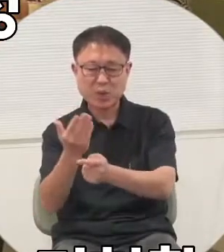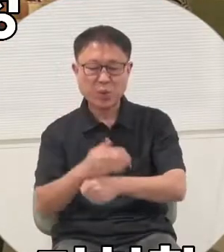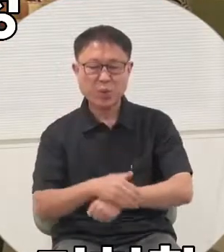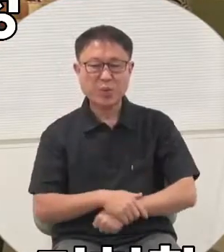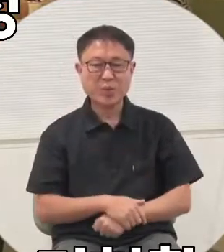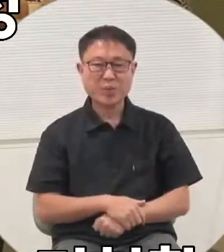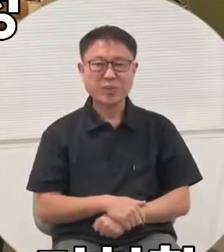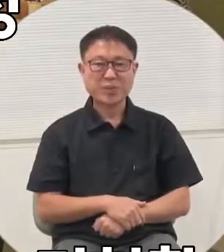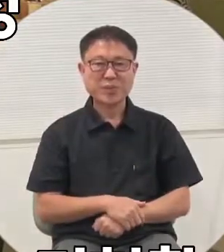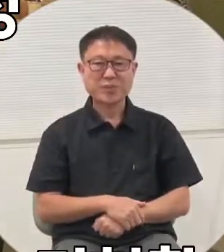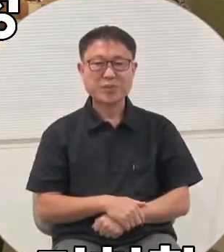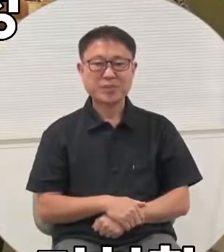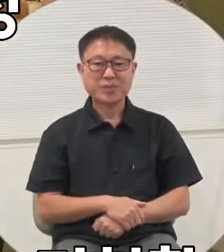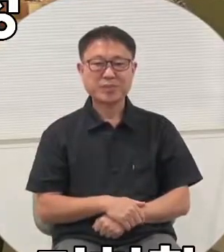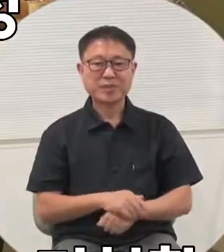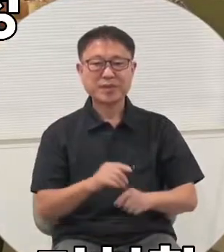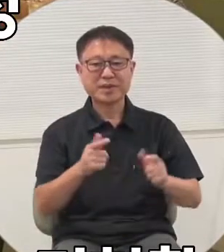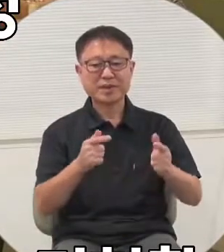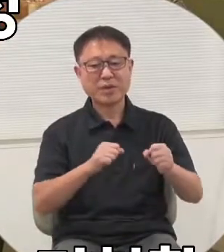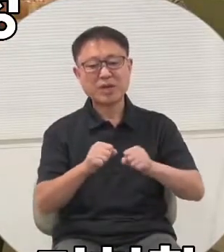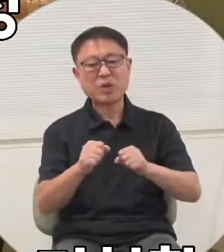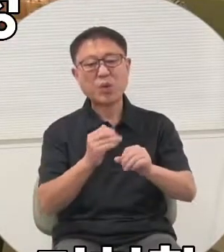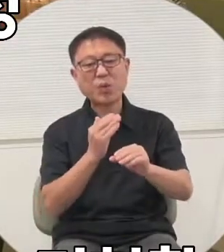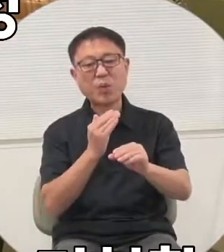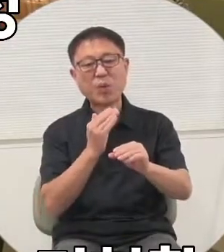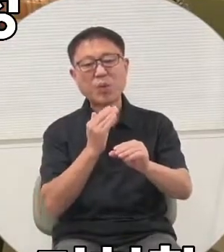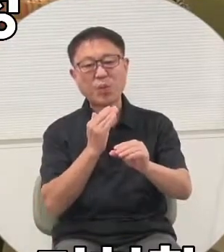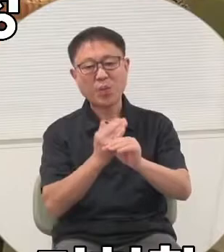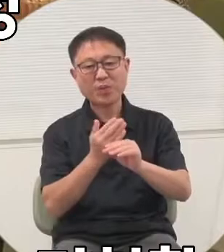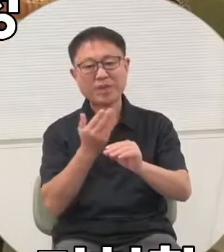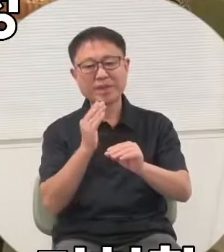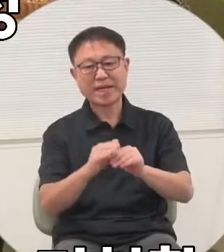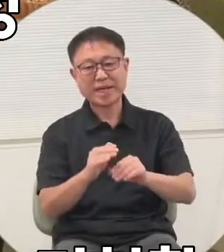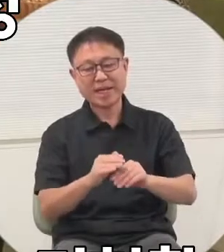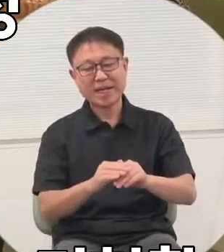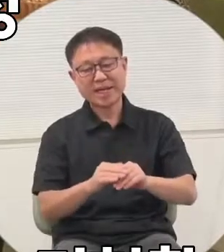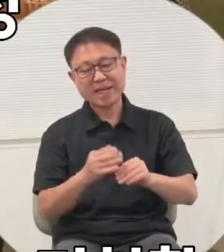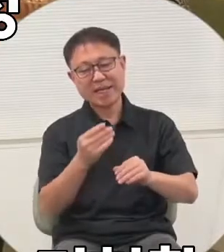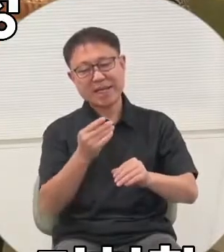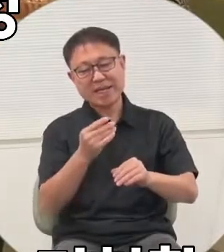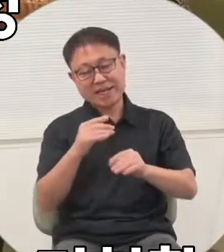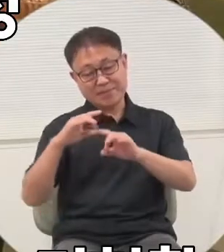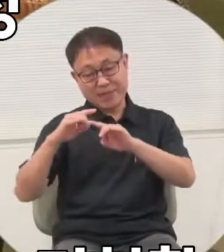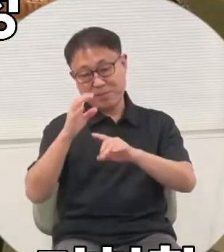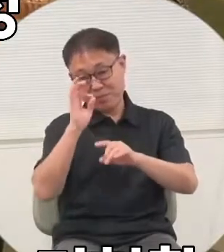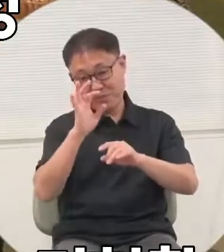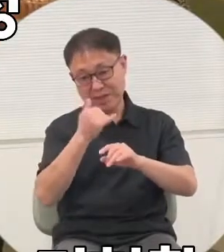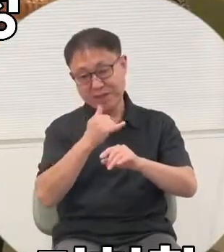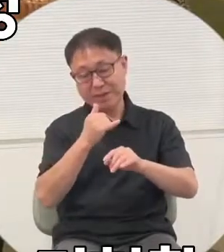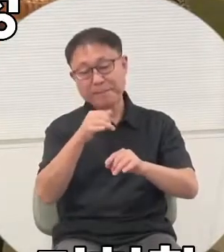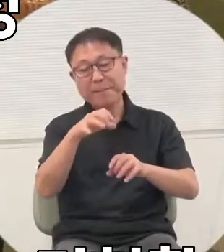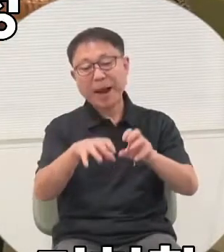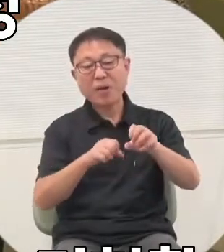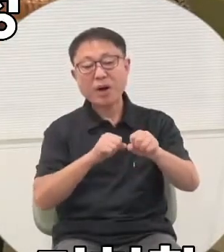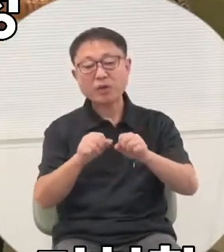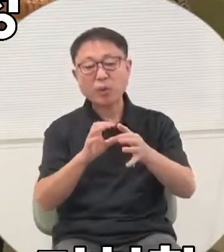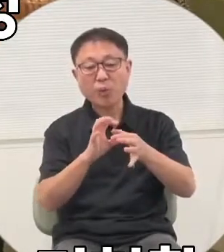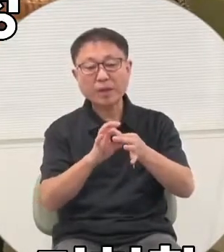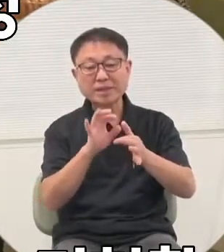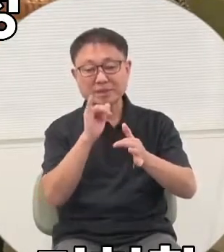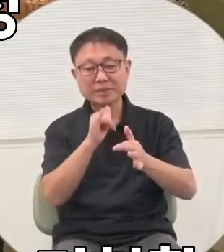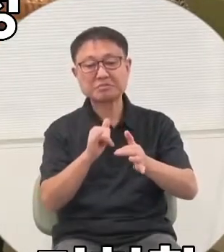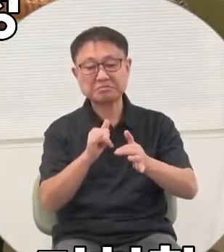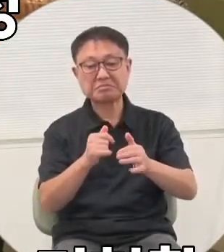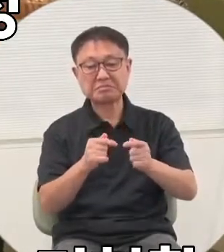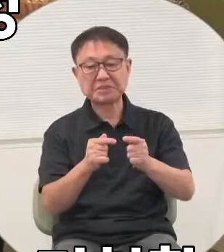자리도 많이 있어야 되고 또 여러 가지 활동을 하게 되는데 또 보고 계신 분들 중에서도 마을활동에 관심이 있거나 또 마을활동 하고 계시는 분들